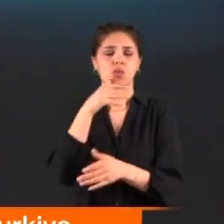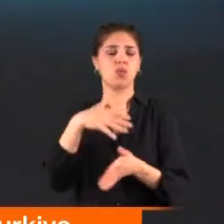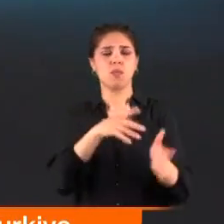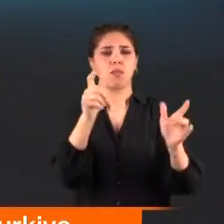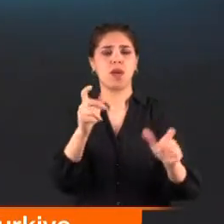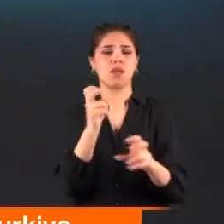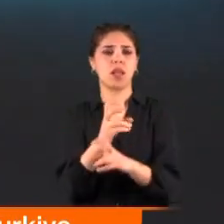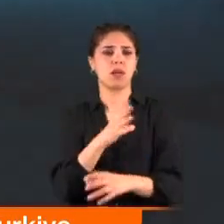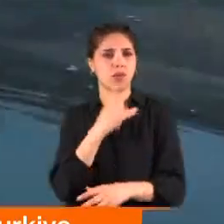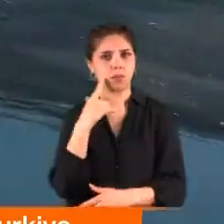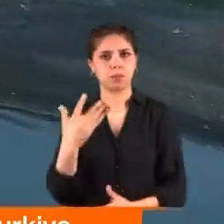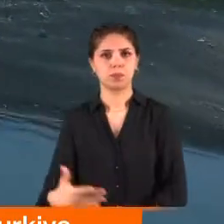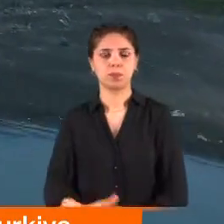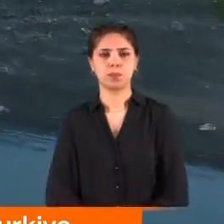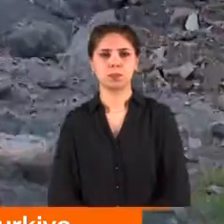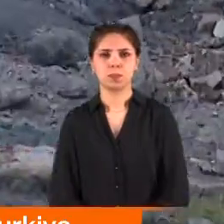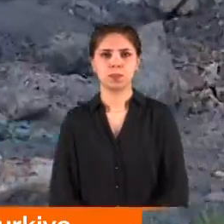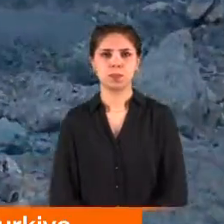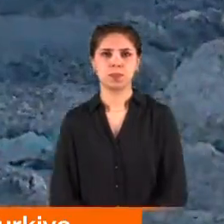veriyor.